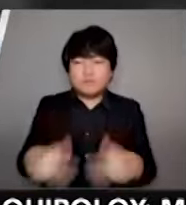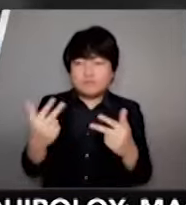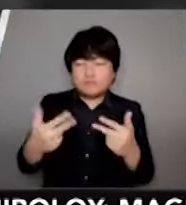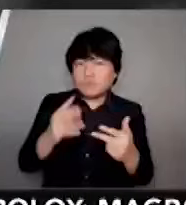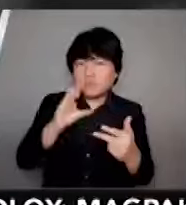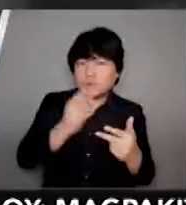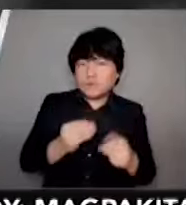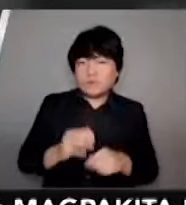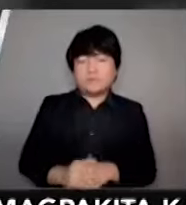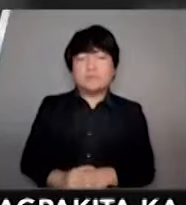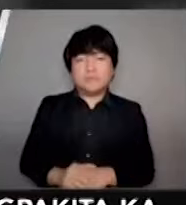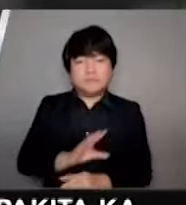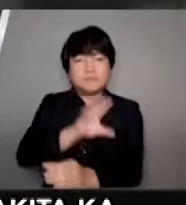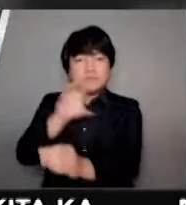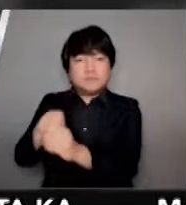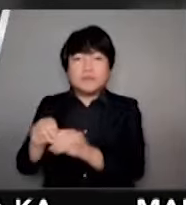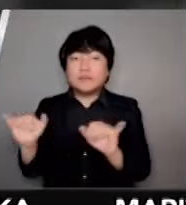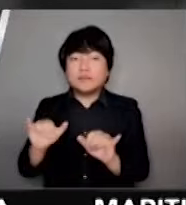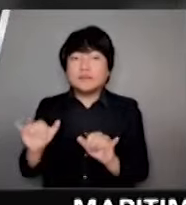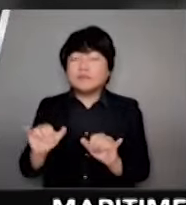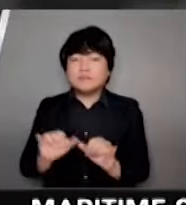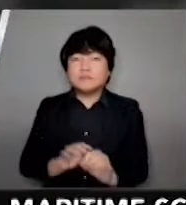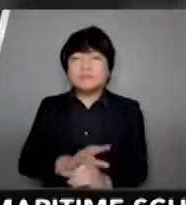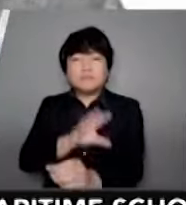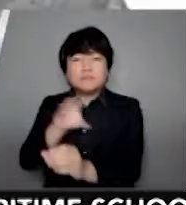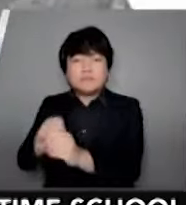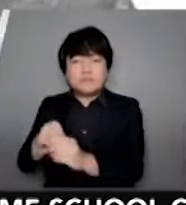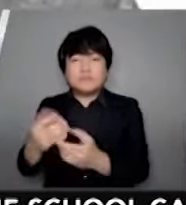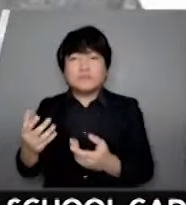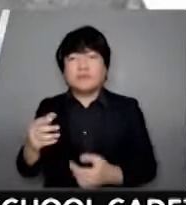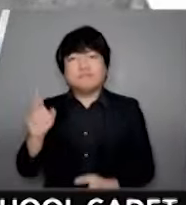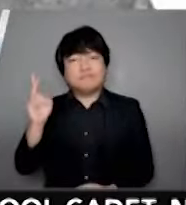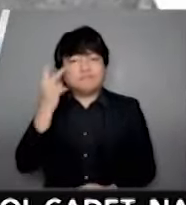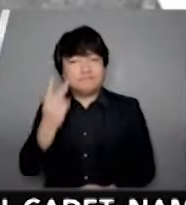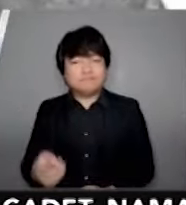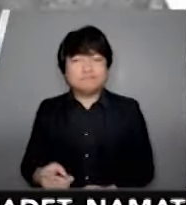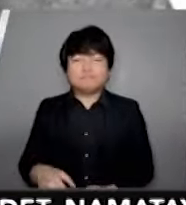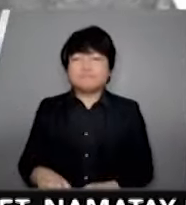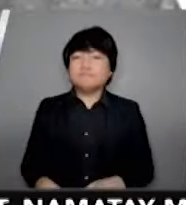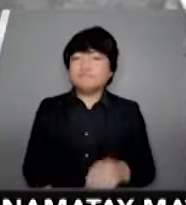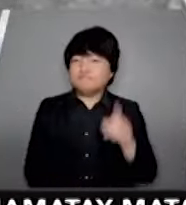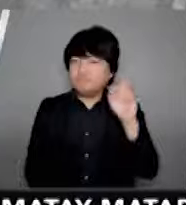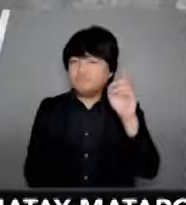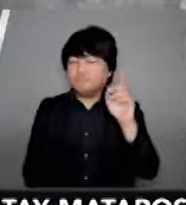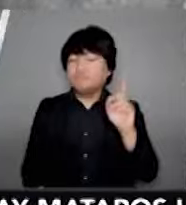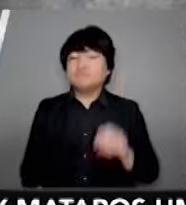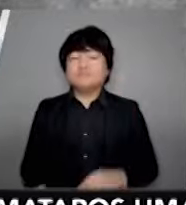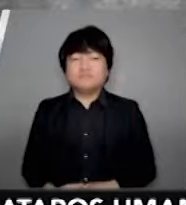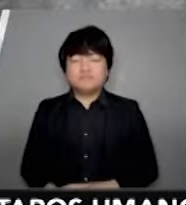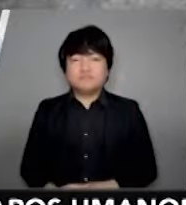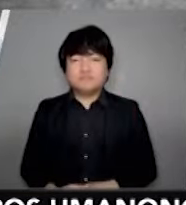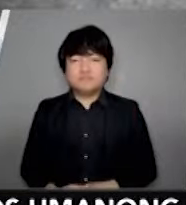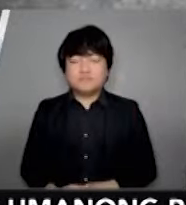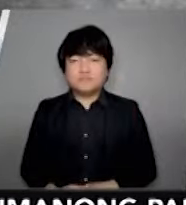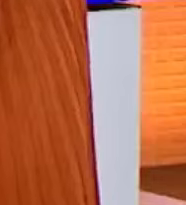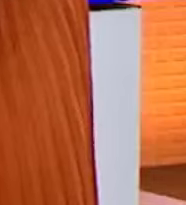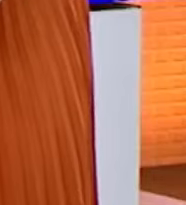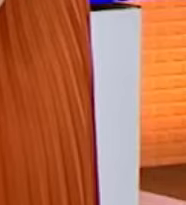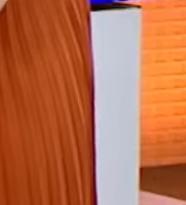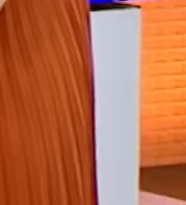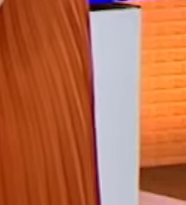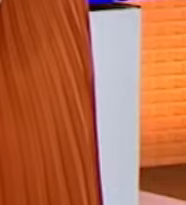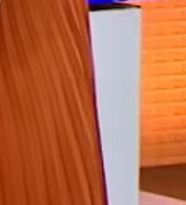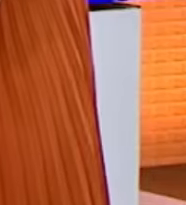mga documentary na Alipato at Buog. Naging parte ng produksyon niyan ang GMA Public Affairs.